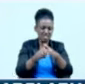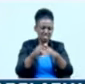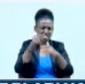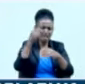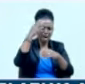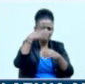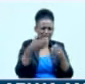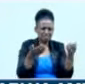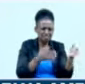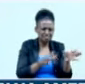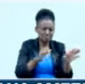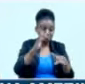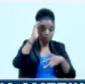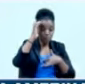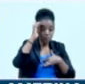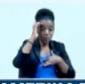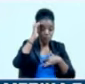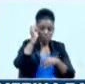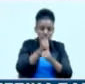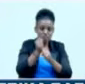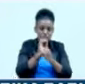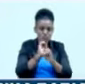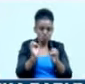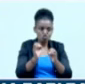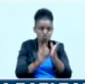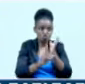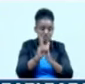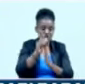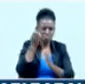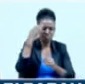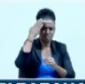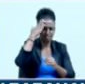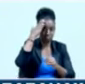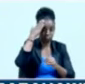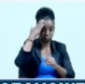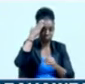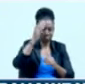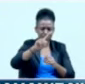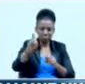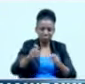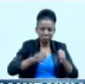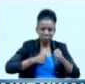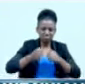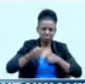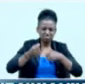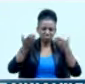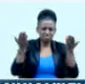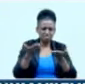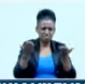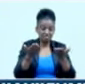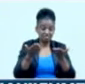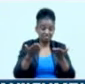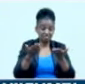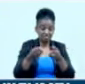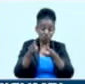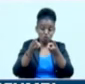abantu benshi, barayirwara ntibajye mu kazi kabo kabateza imbere, birumvikana. Ese mu Rwanda ubishusho ihagaze ite? Ni